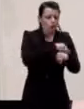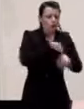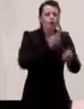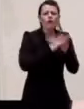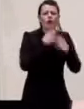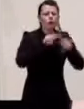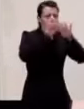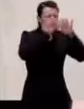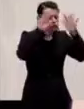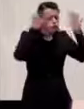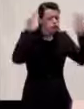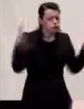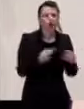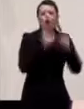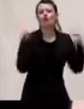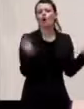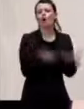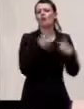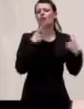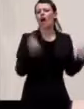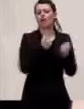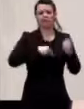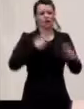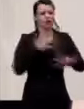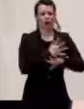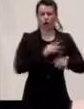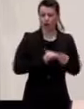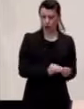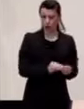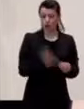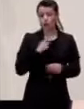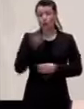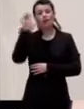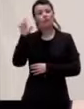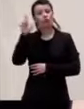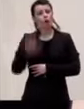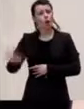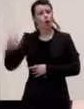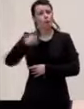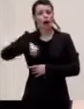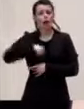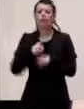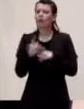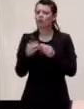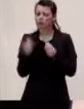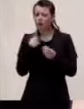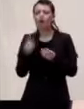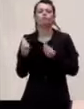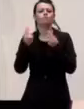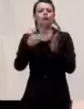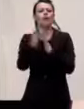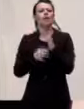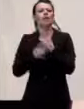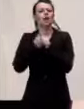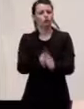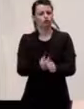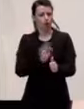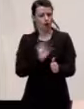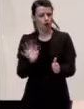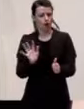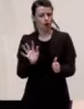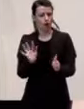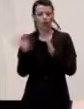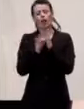in campo. A Regione spetta da un lato l'indicazione di linee guida, e quelle che Regione Lombardia ha fatto in maniera